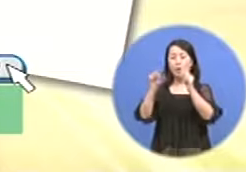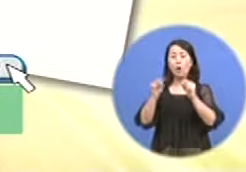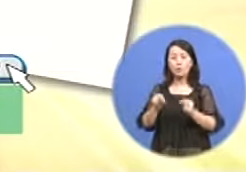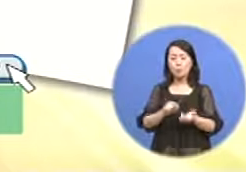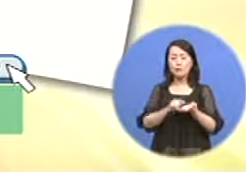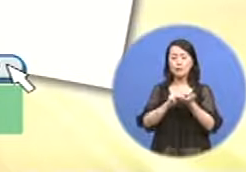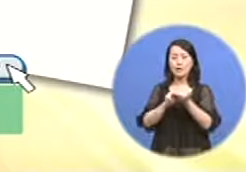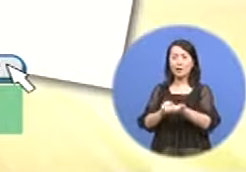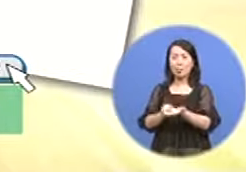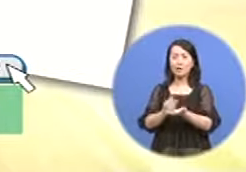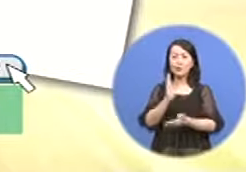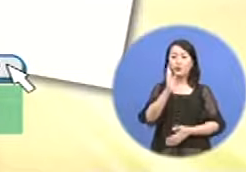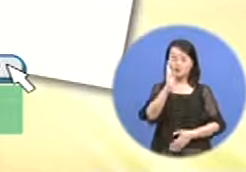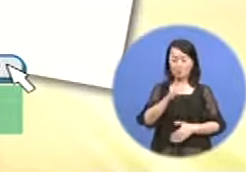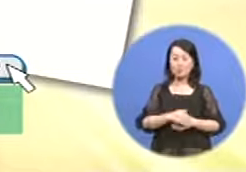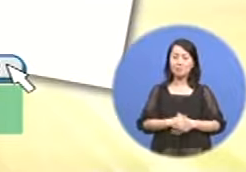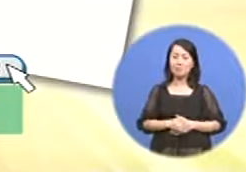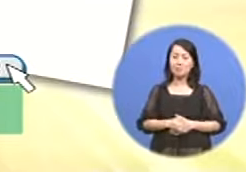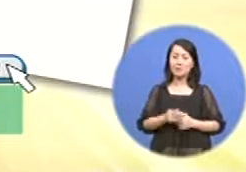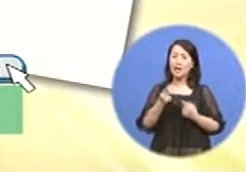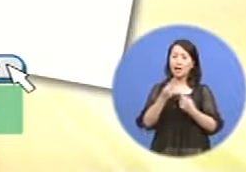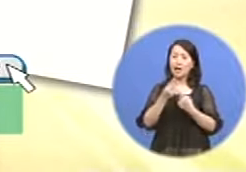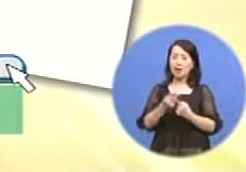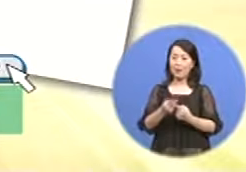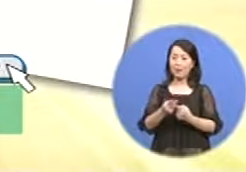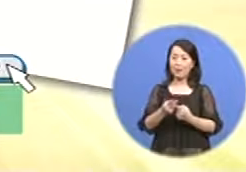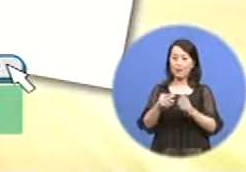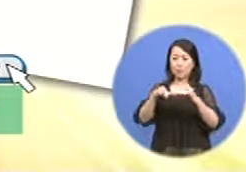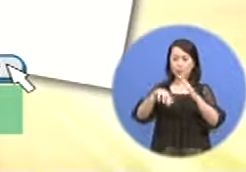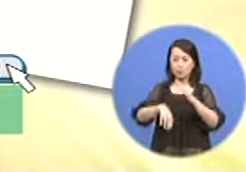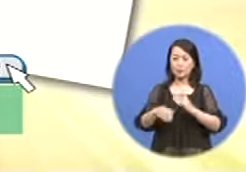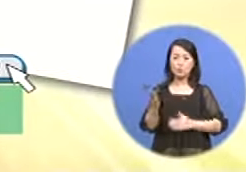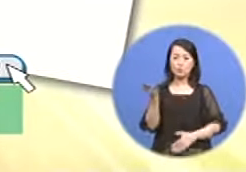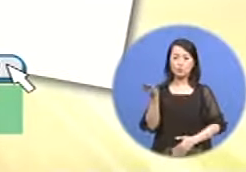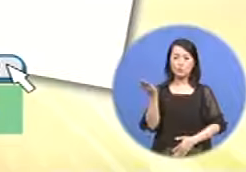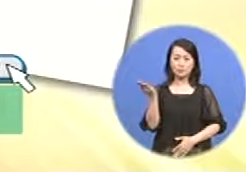。はがきの宛先は郵便番号